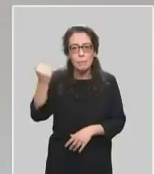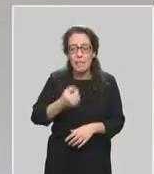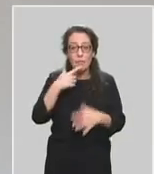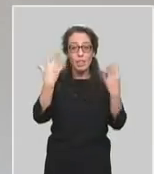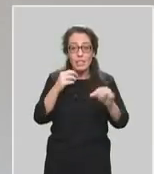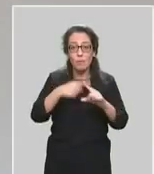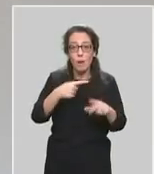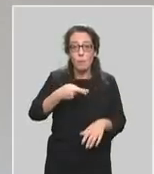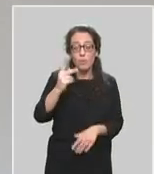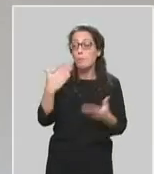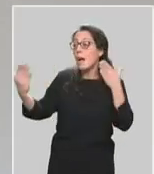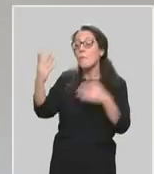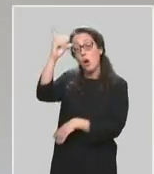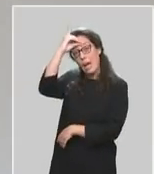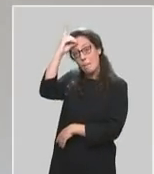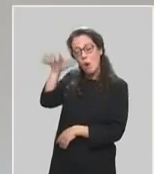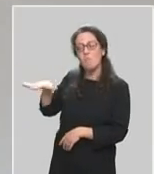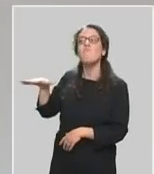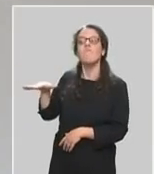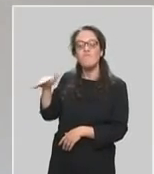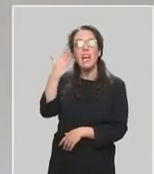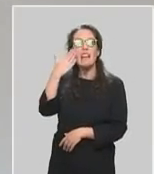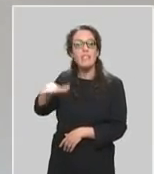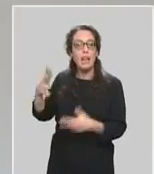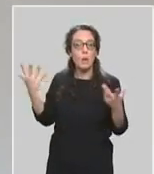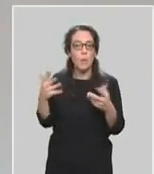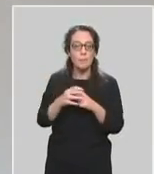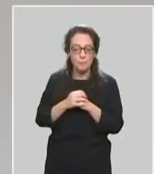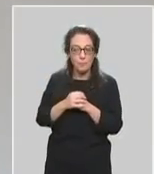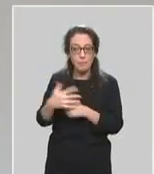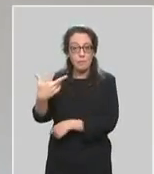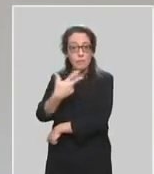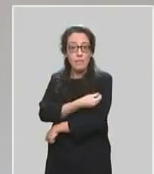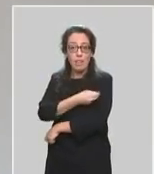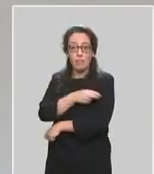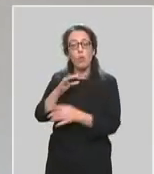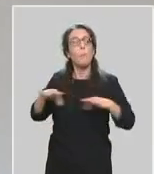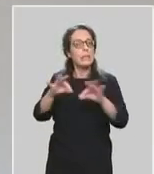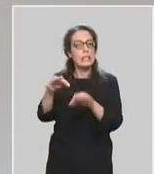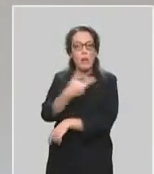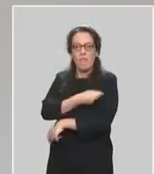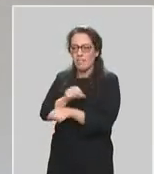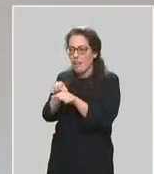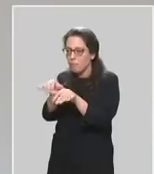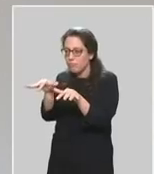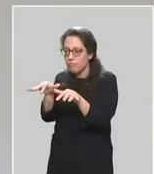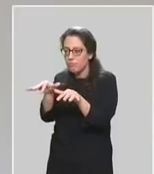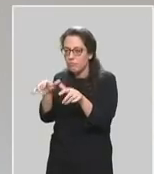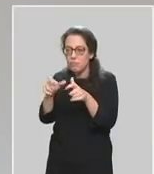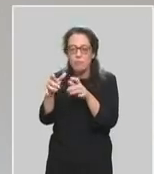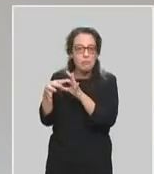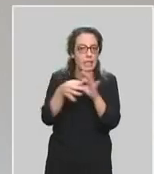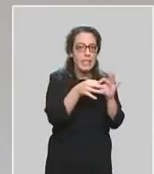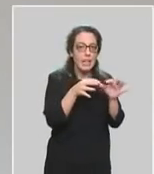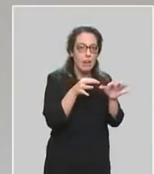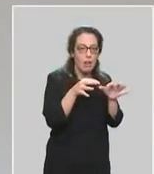l'exemple allemand, qu'il existe une corrélation très nette entre la couverture vaccinale dans un territoire et l'intensité de circulation du virus dans ce